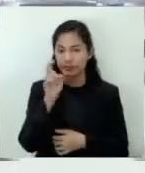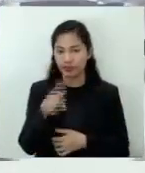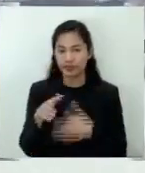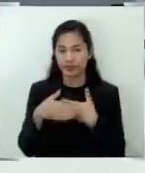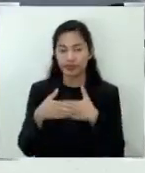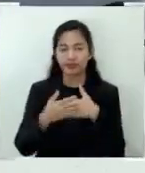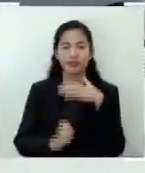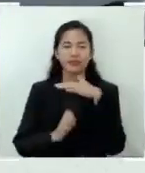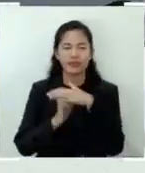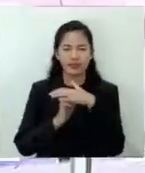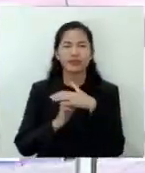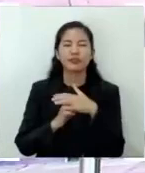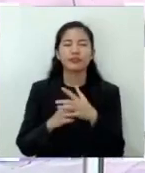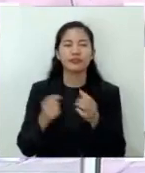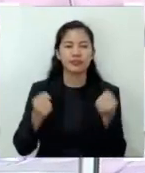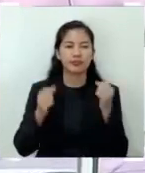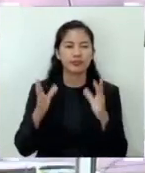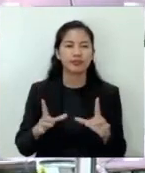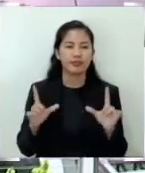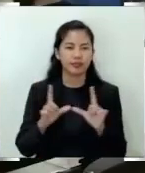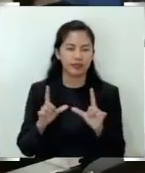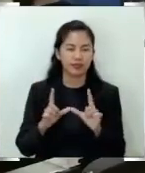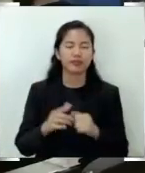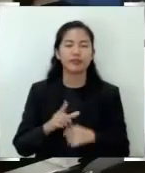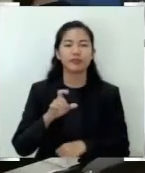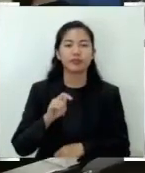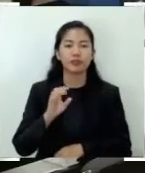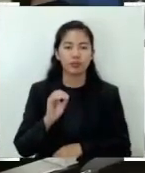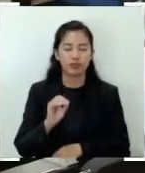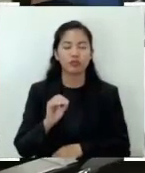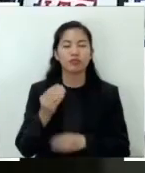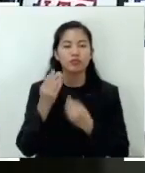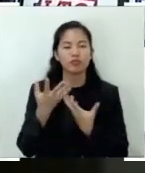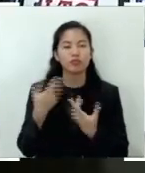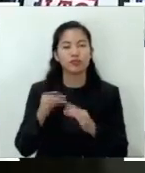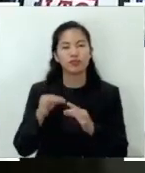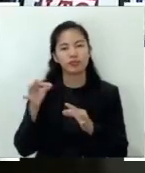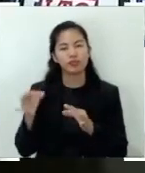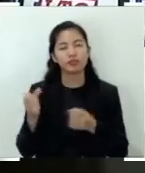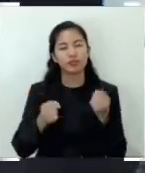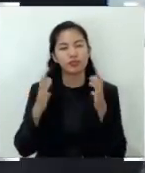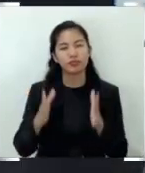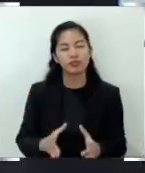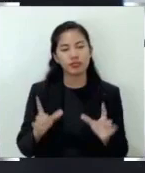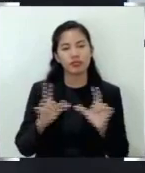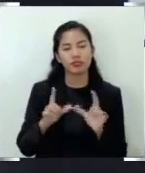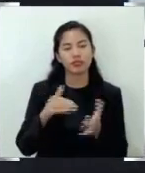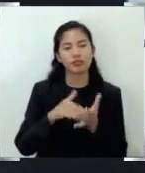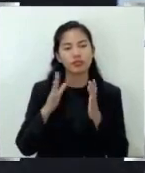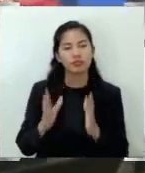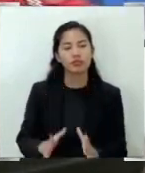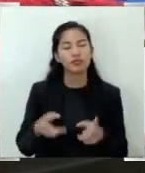LTO, extended ng 2 buwan ang mga driver's license, student permit, conductor's license at medical certificate